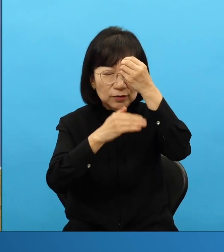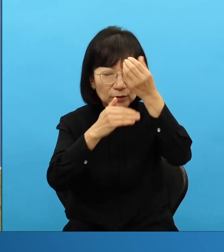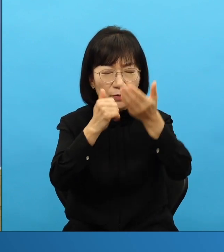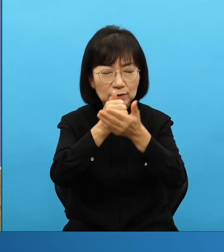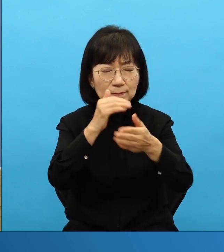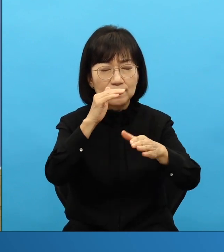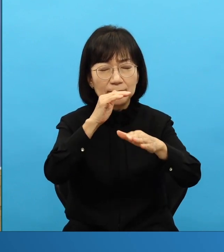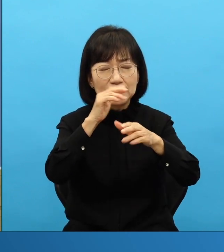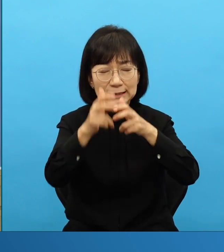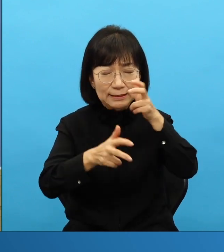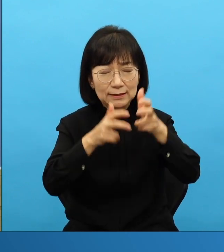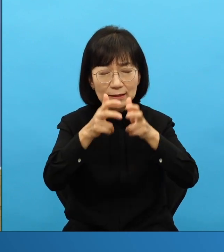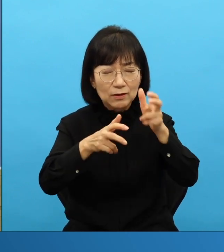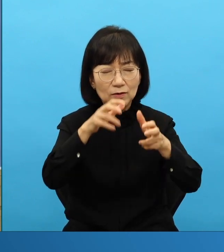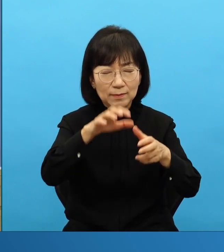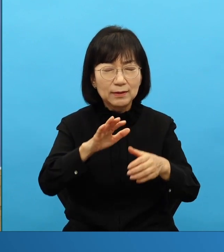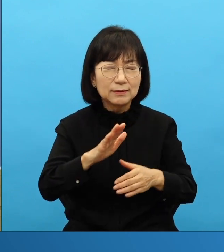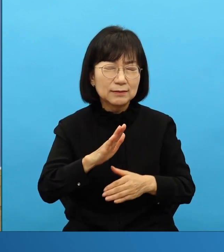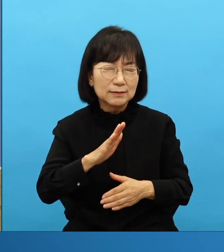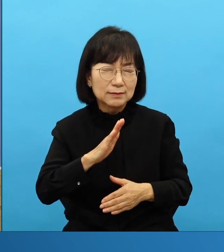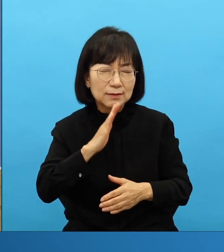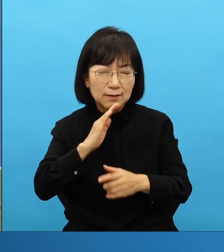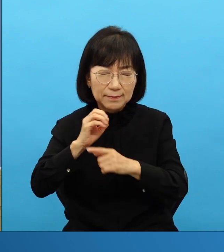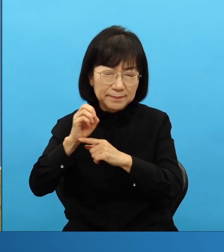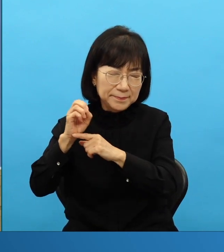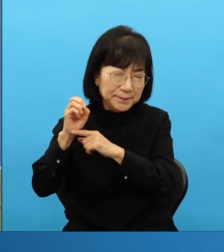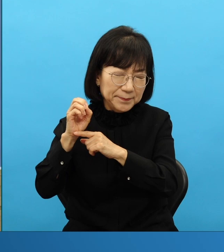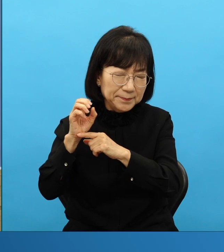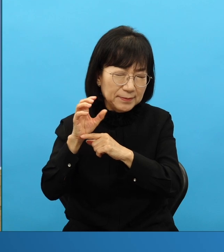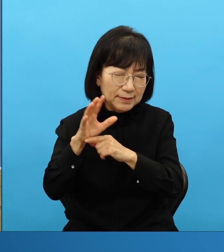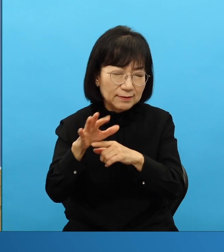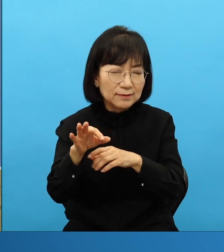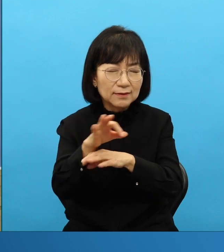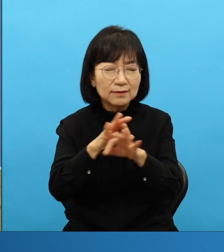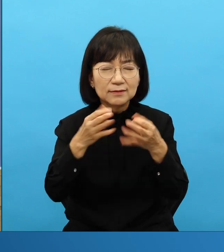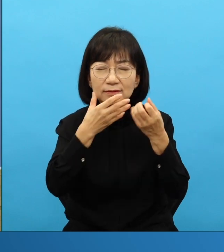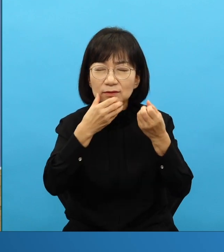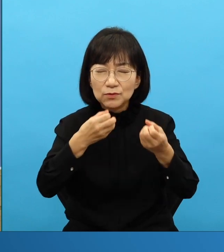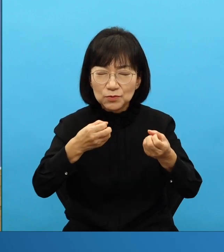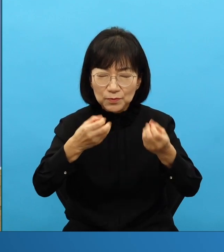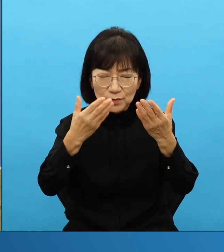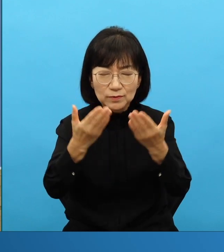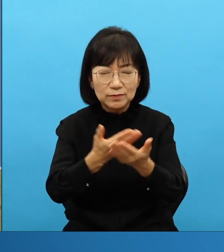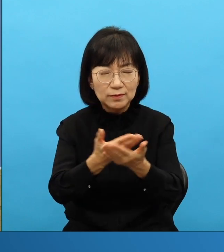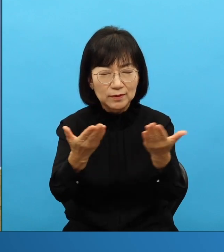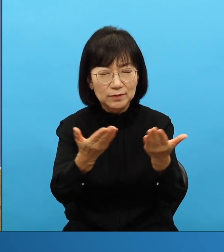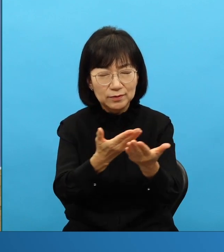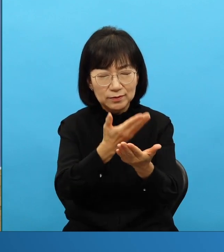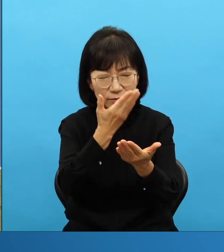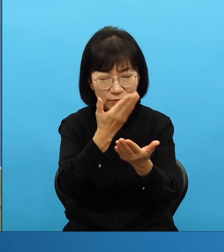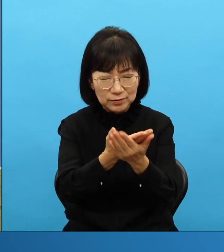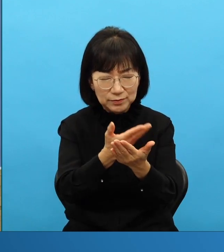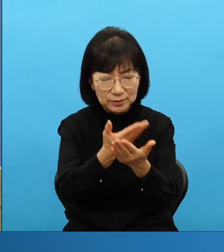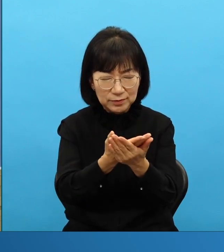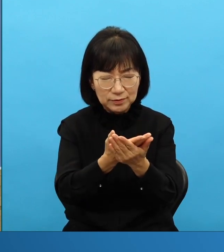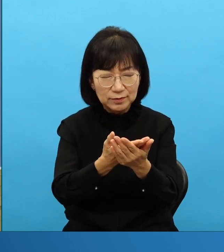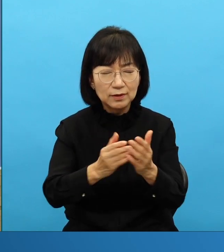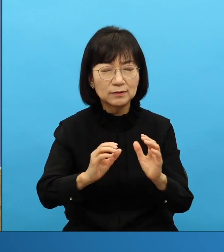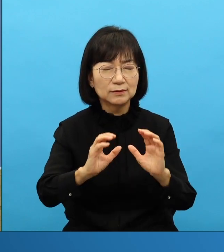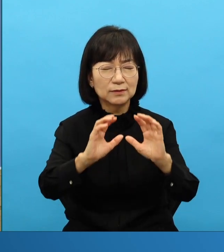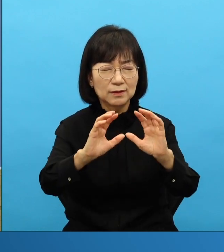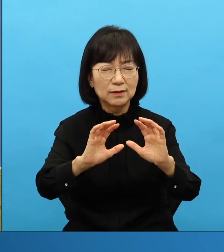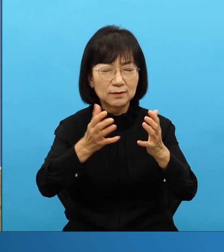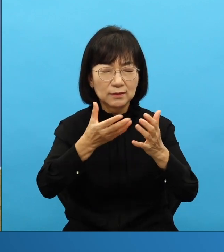경제 회복하게 하여 주옵소서. May you give them true restoration of the economy of light upon their businesses. Who does this work? 세계 복음화를